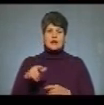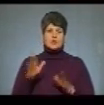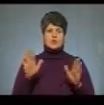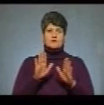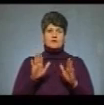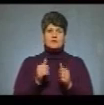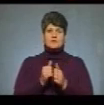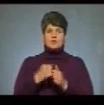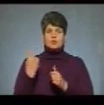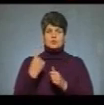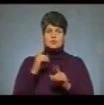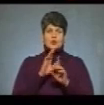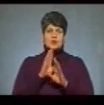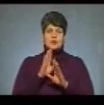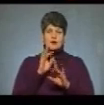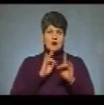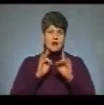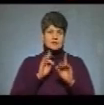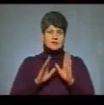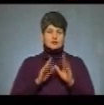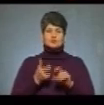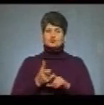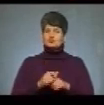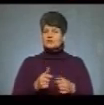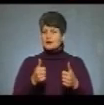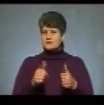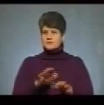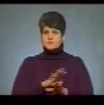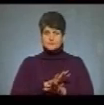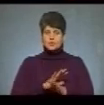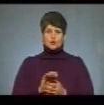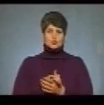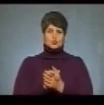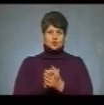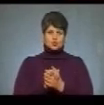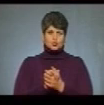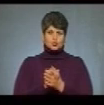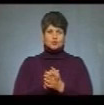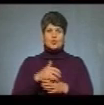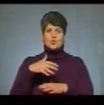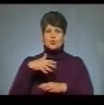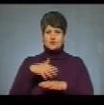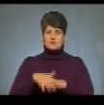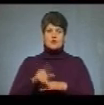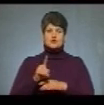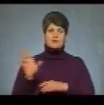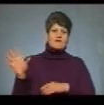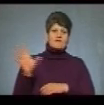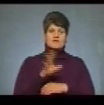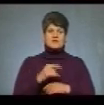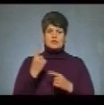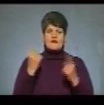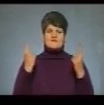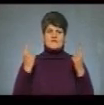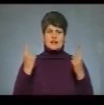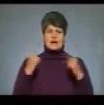до обласної ради. Це так дуже-дуже класно, так дружно і розуміємо, що ми всі одна велика родина, ми